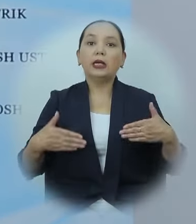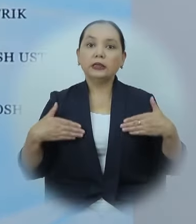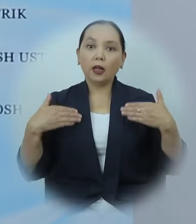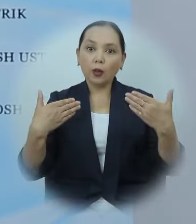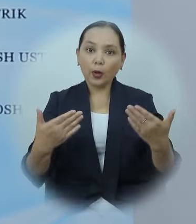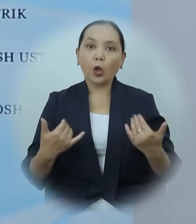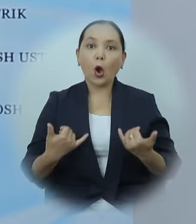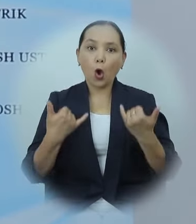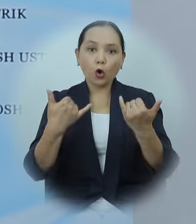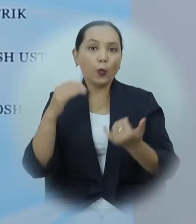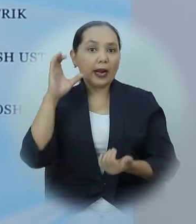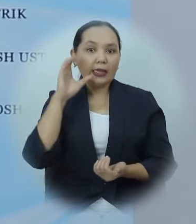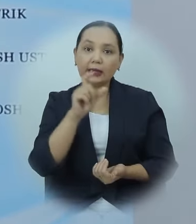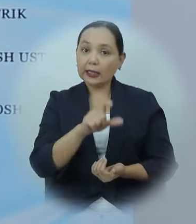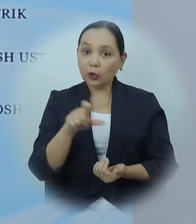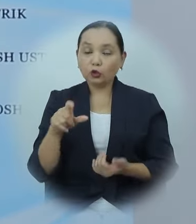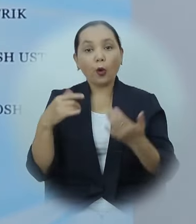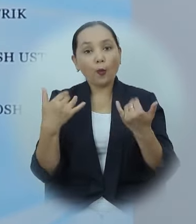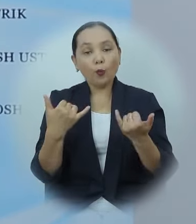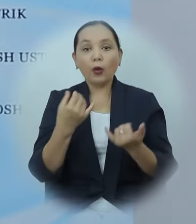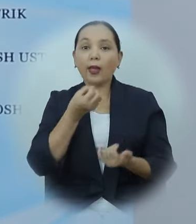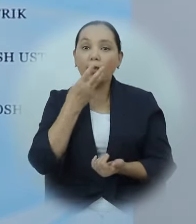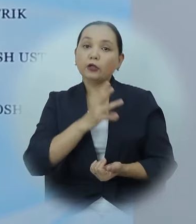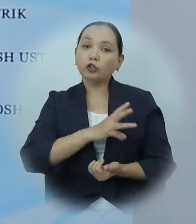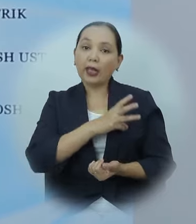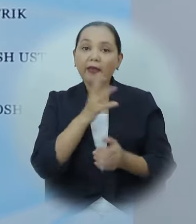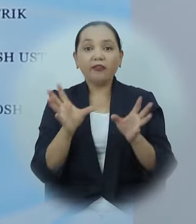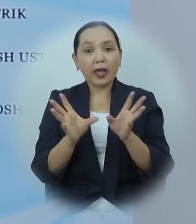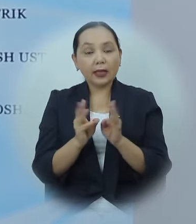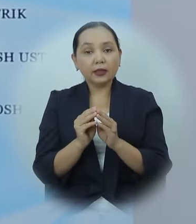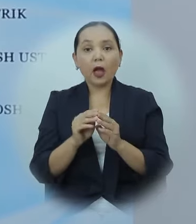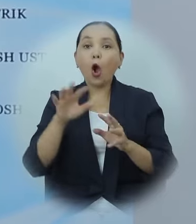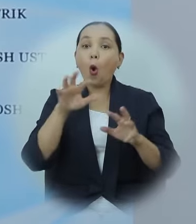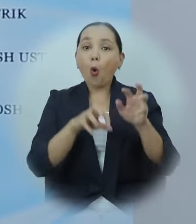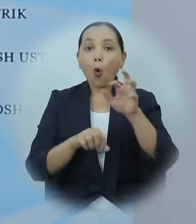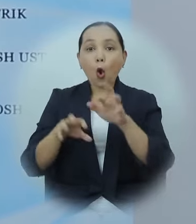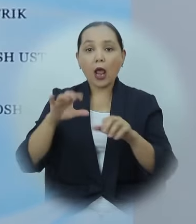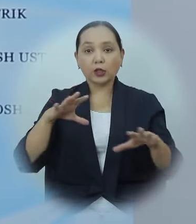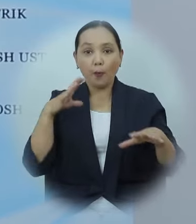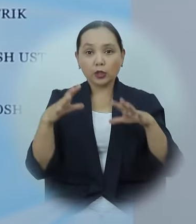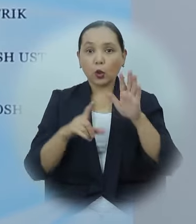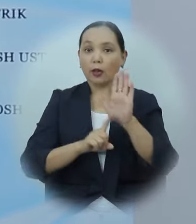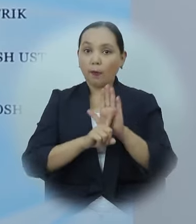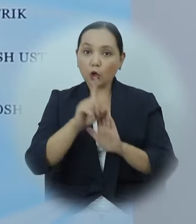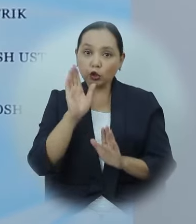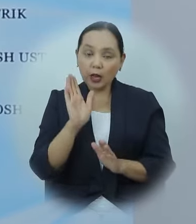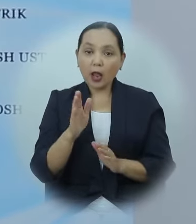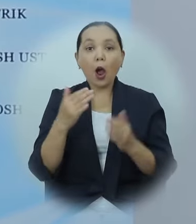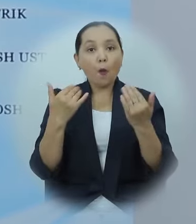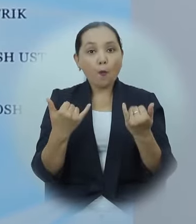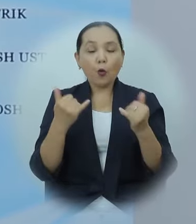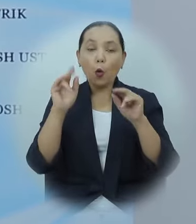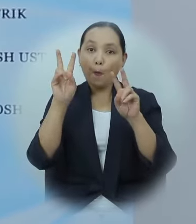Assalomu alaykum, hurmatli tinglovchilar. Bugun yaxshi kayfiyatda uqalash mashg'ulotimizni boshlaymiz.